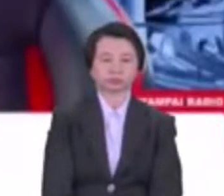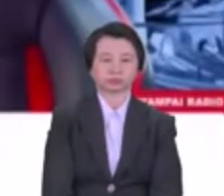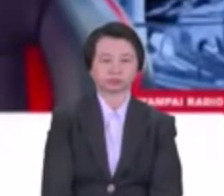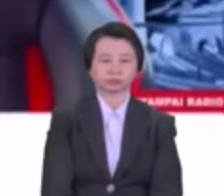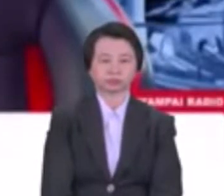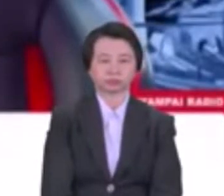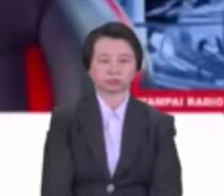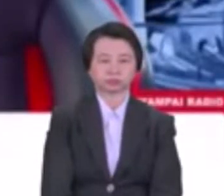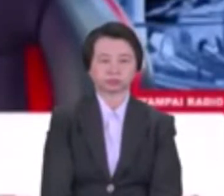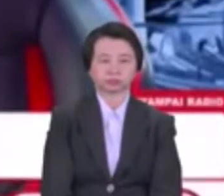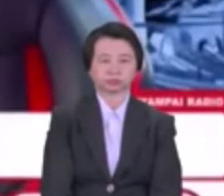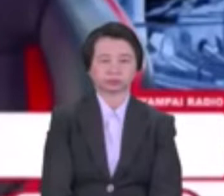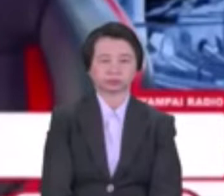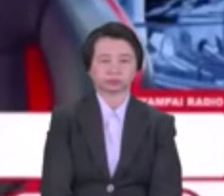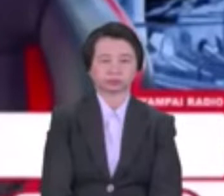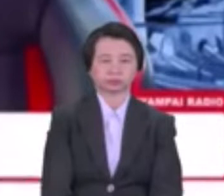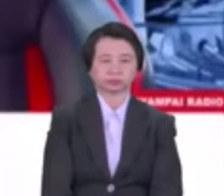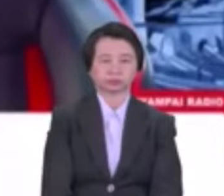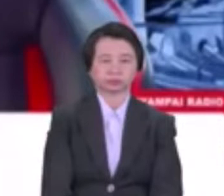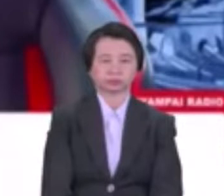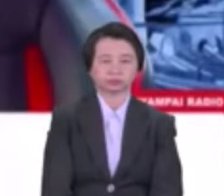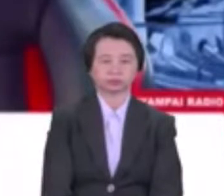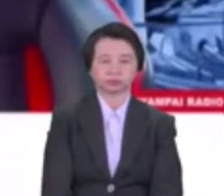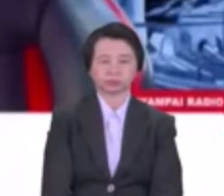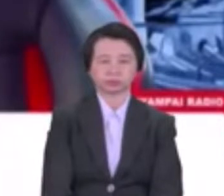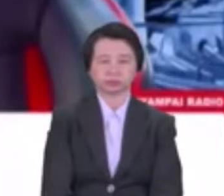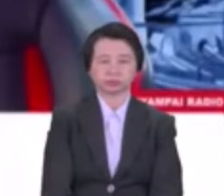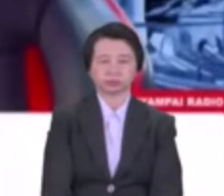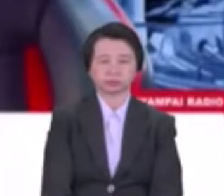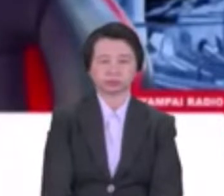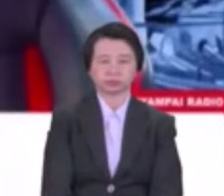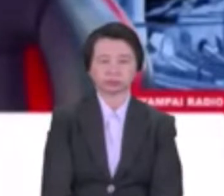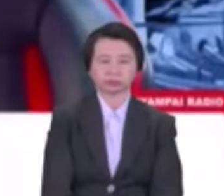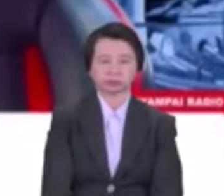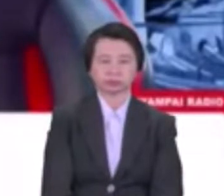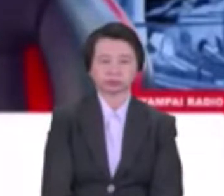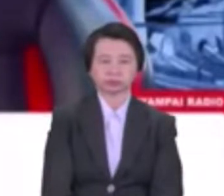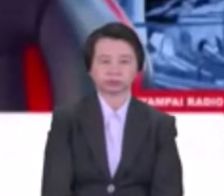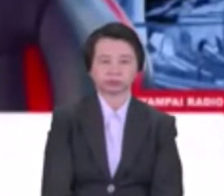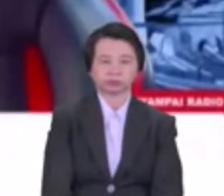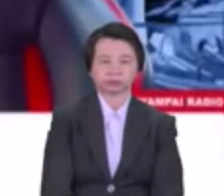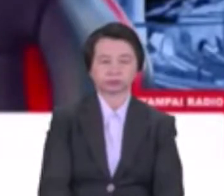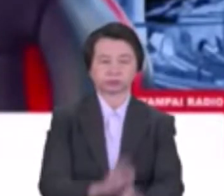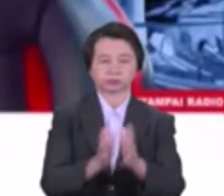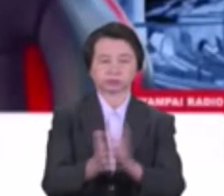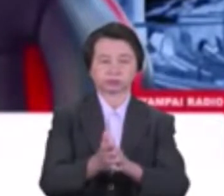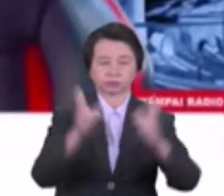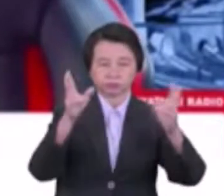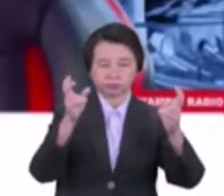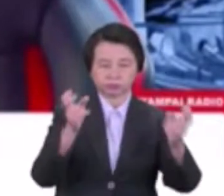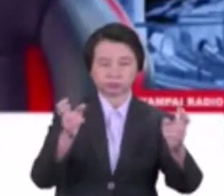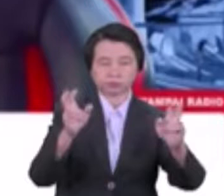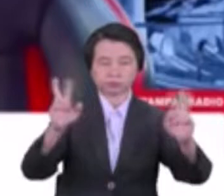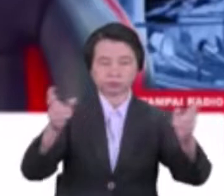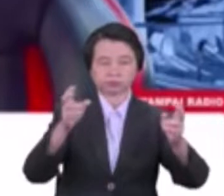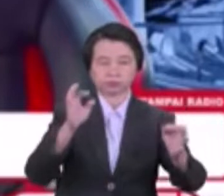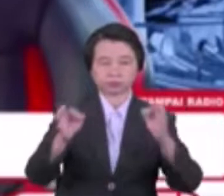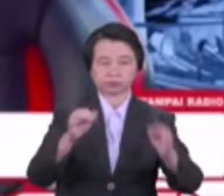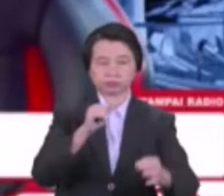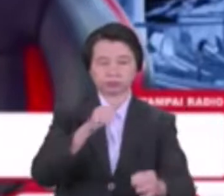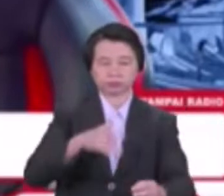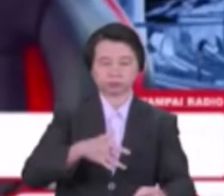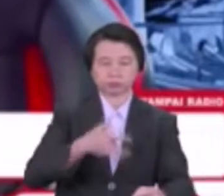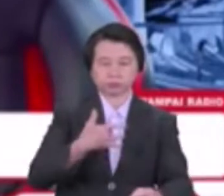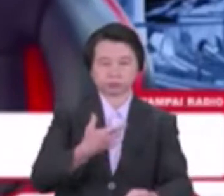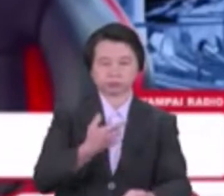Libat pelakon, kita tak sewi jadi maknanya jadi slogan sajalah, tak faham kapal satu, tak rasa kapal